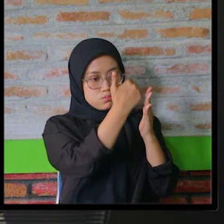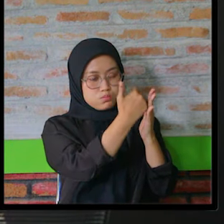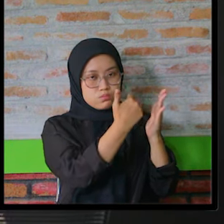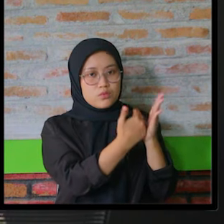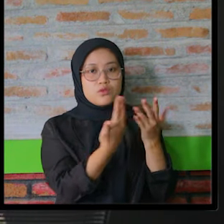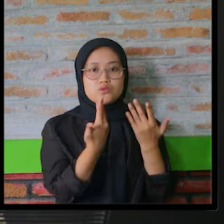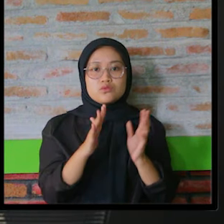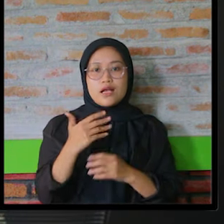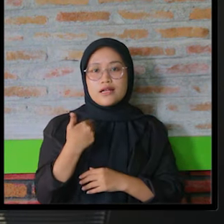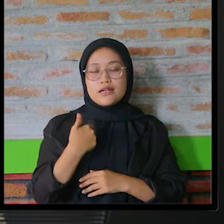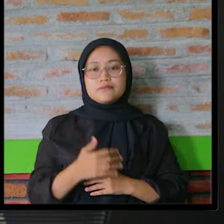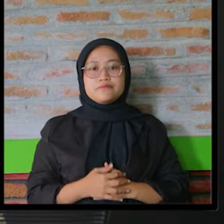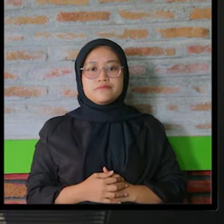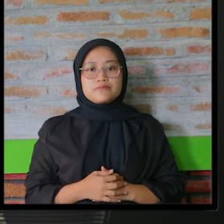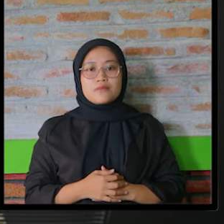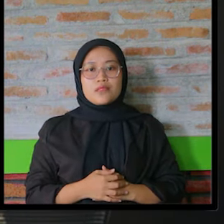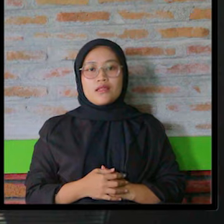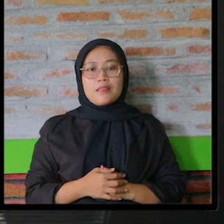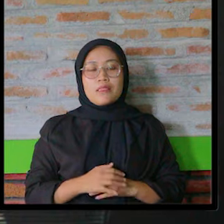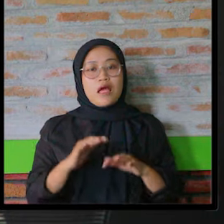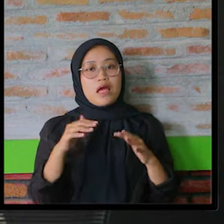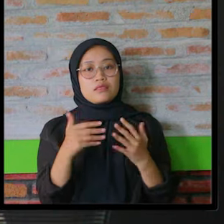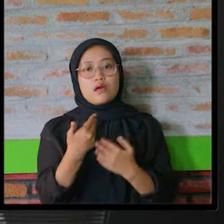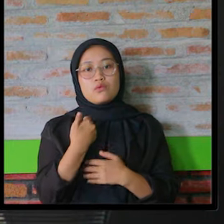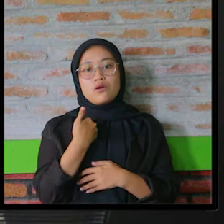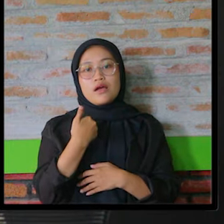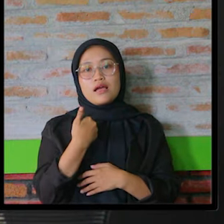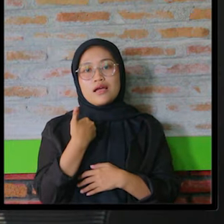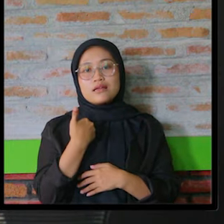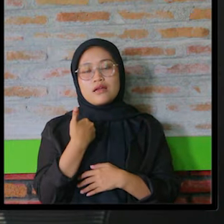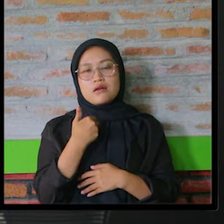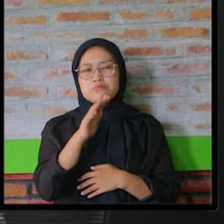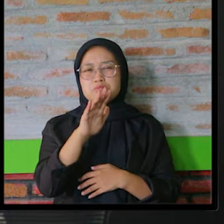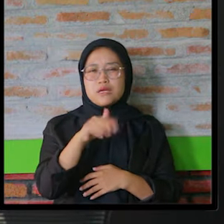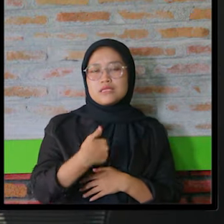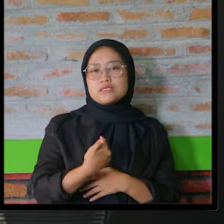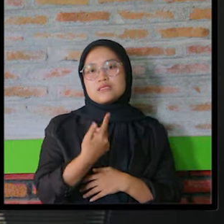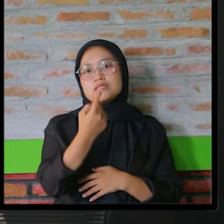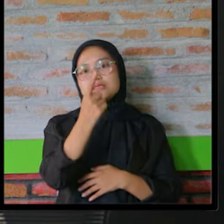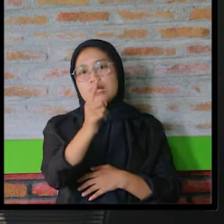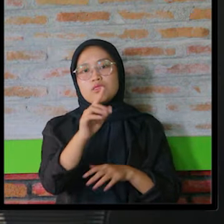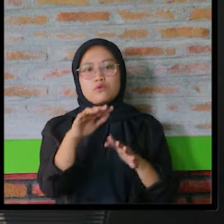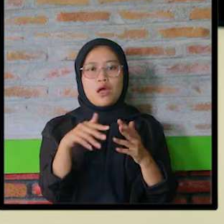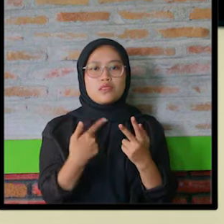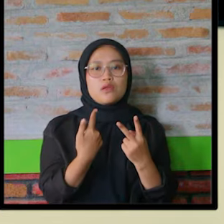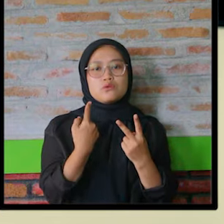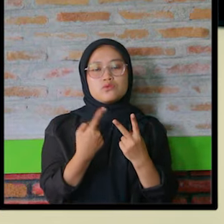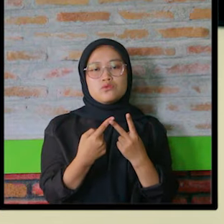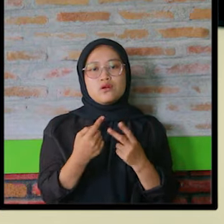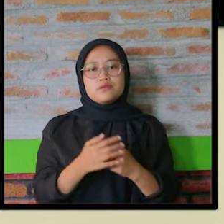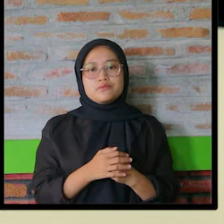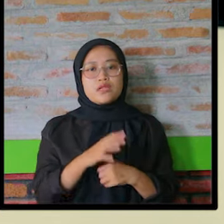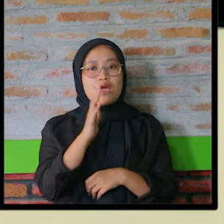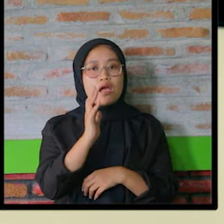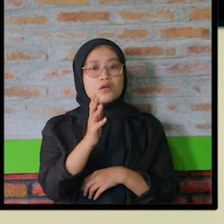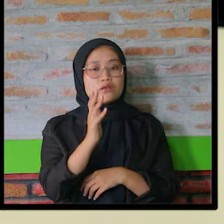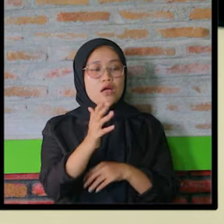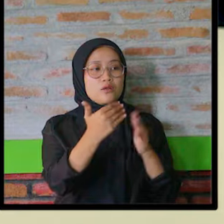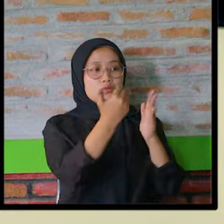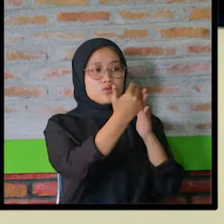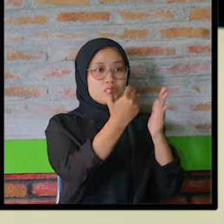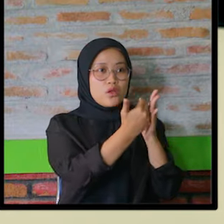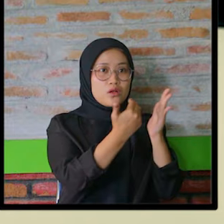Ee ada gitu atau ada masih ada nih satu atau dua gitu yang harus Iya kalau instrumen